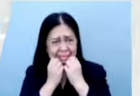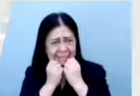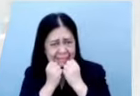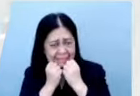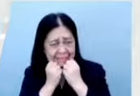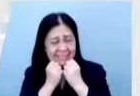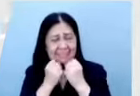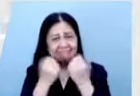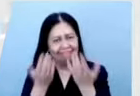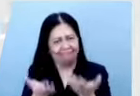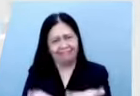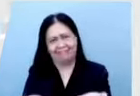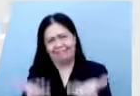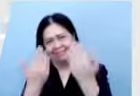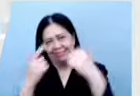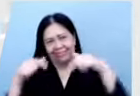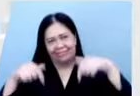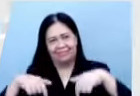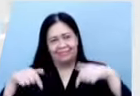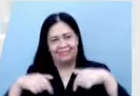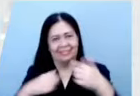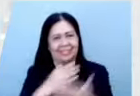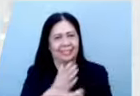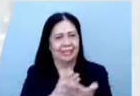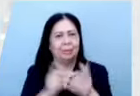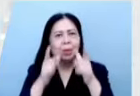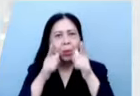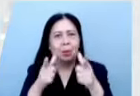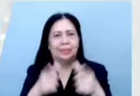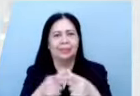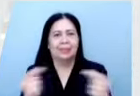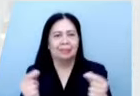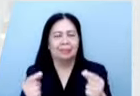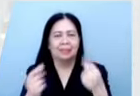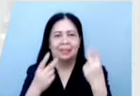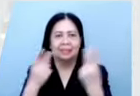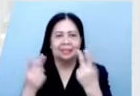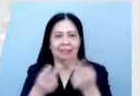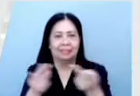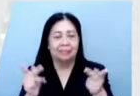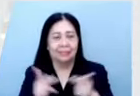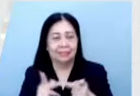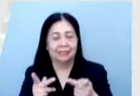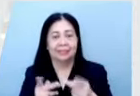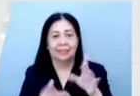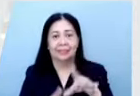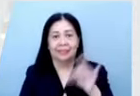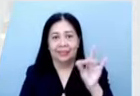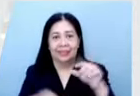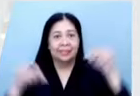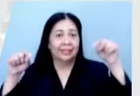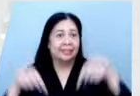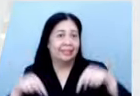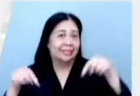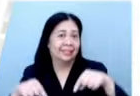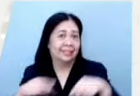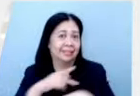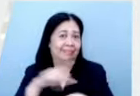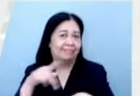tara muna rito sa ilang Japan-inspired pasyalan na matatagpuan here in the